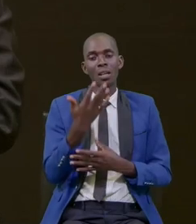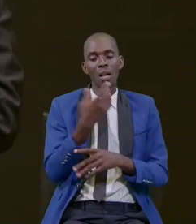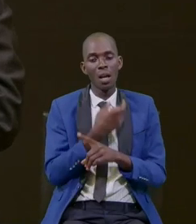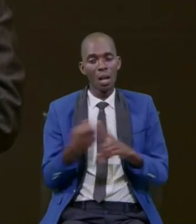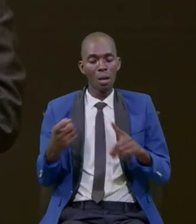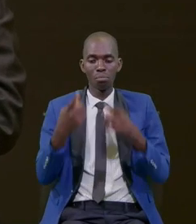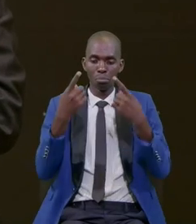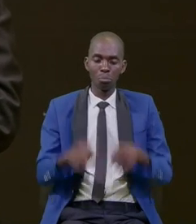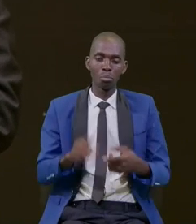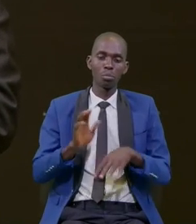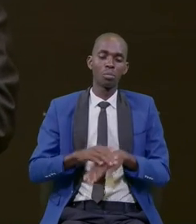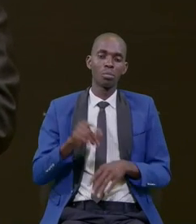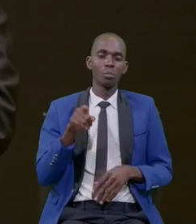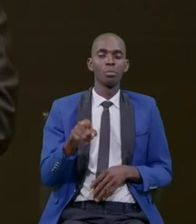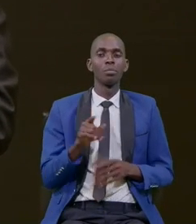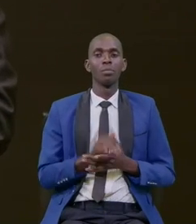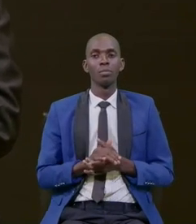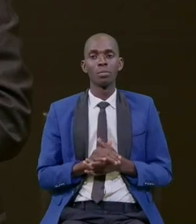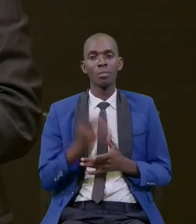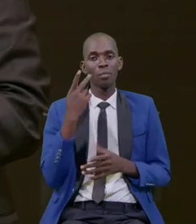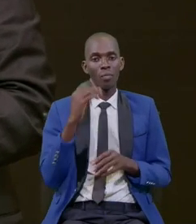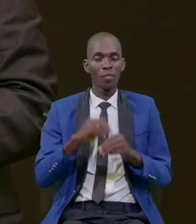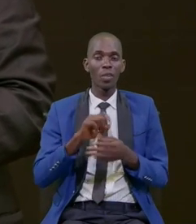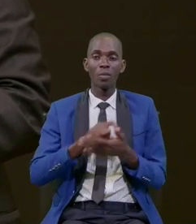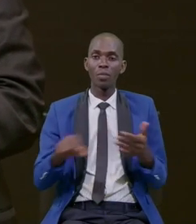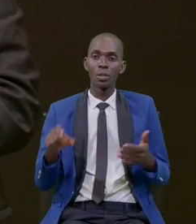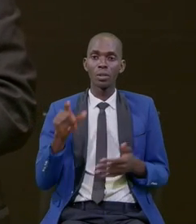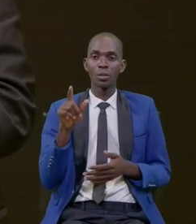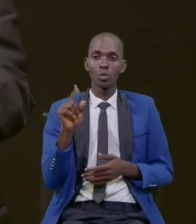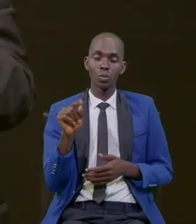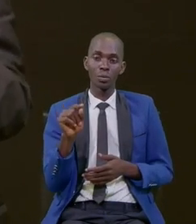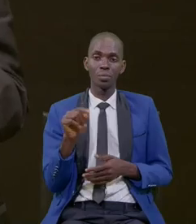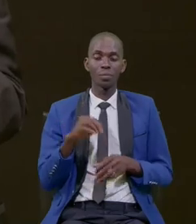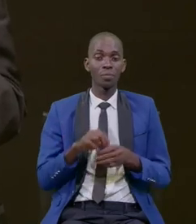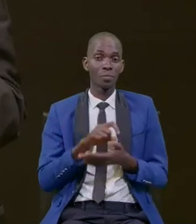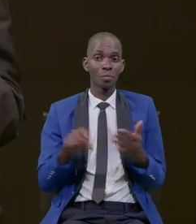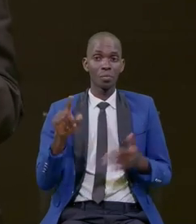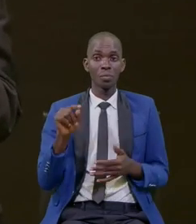retombera sur notre tête. Verset 20.